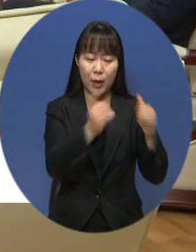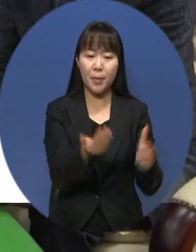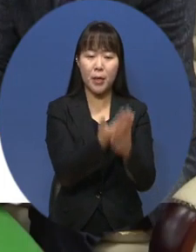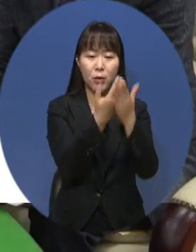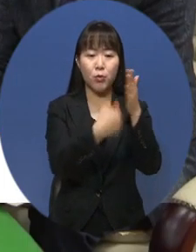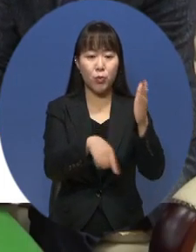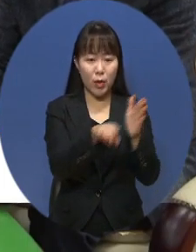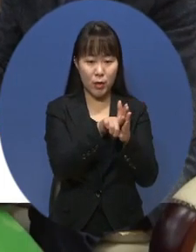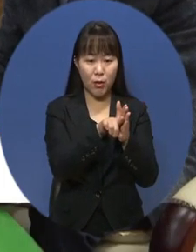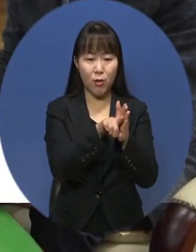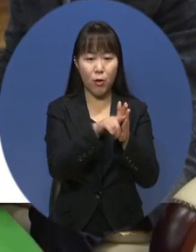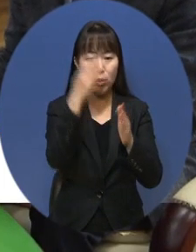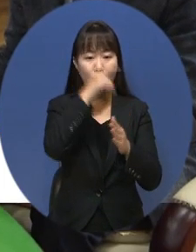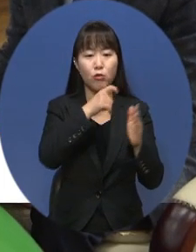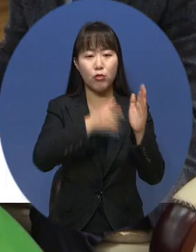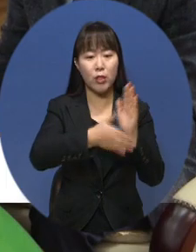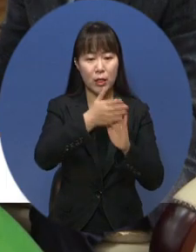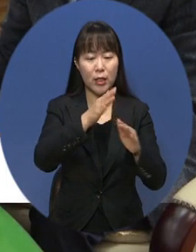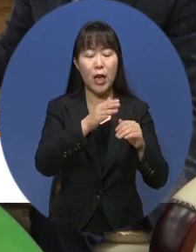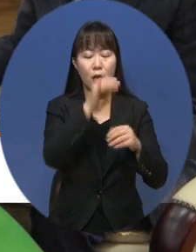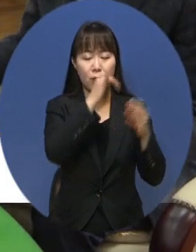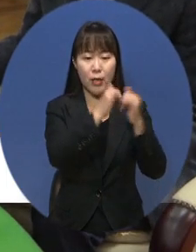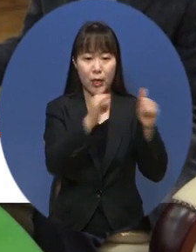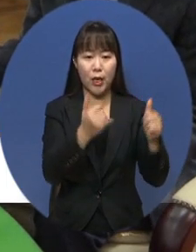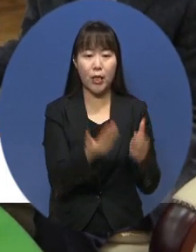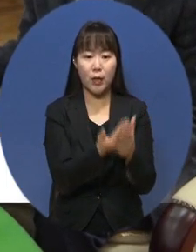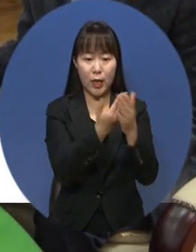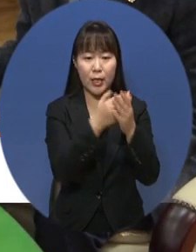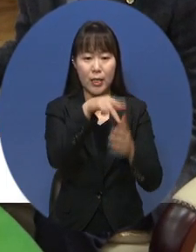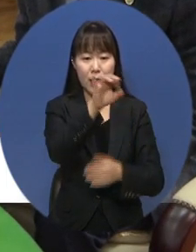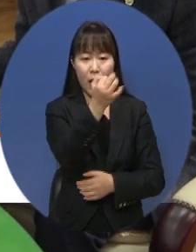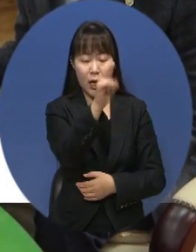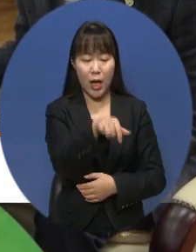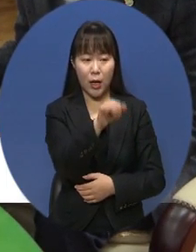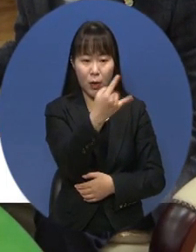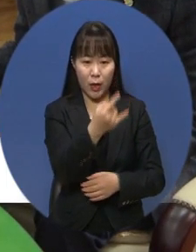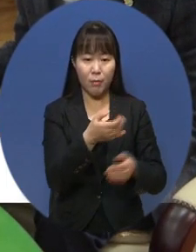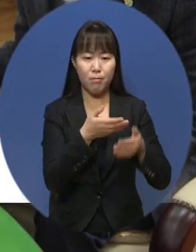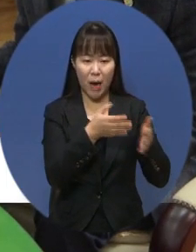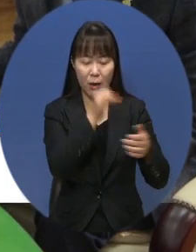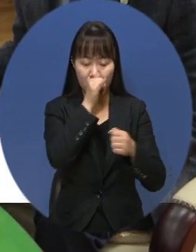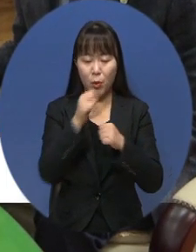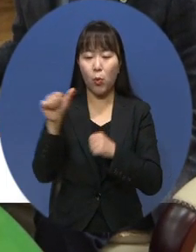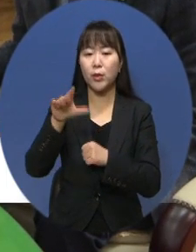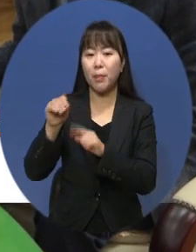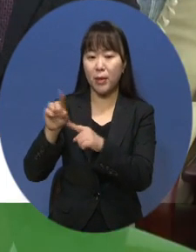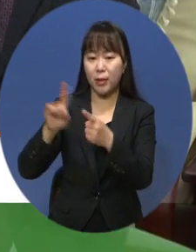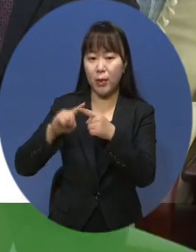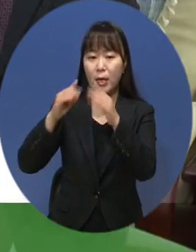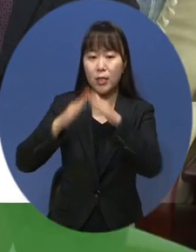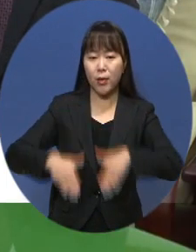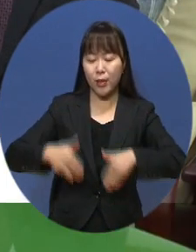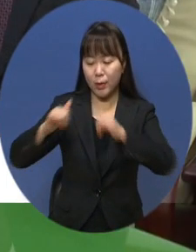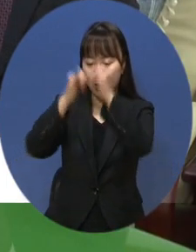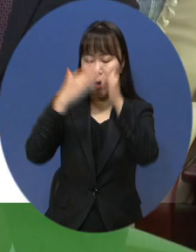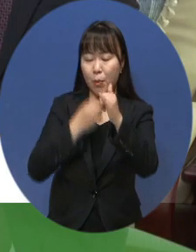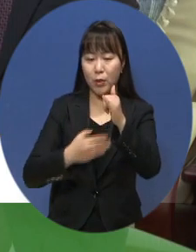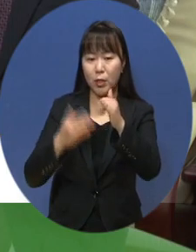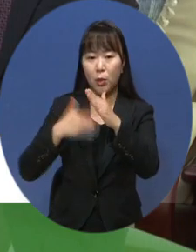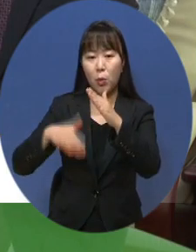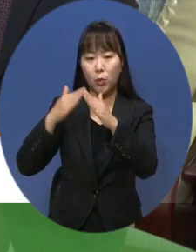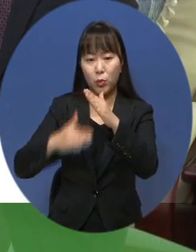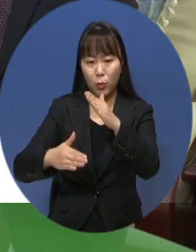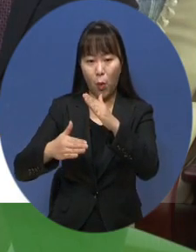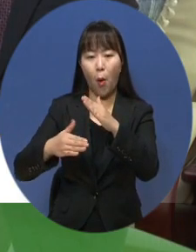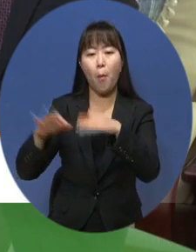위해 여수시 인재 육성 장학회에 기탁하고, 5천만 원의 불우이웃 성금은 전남 사회복지 공동 모금회를